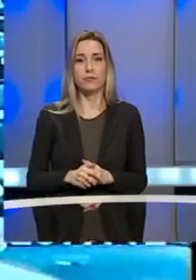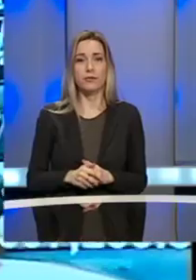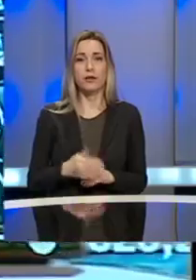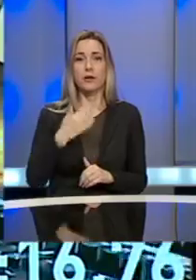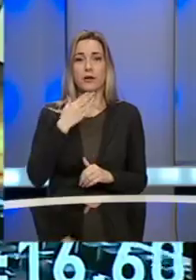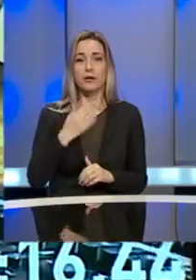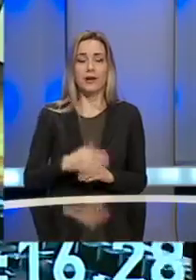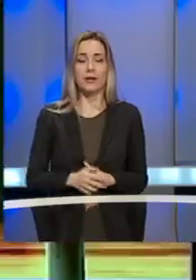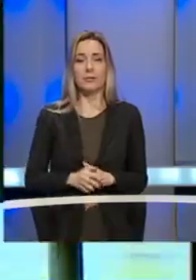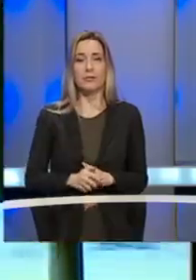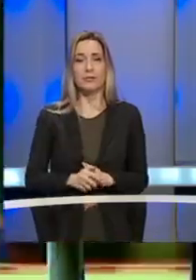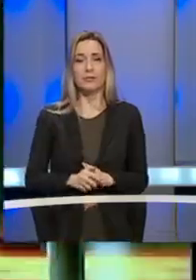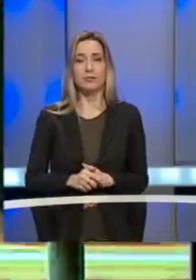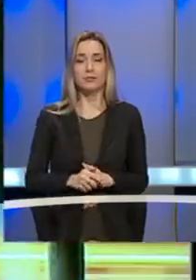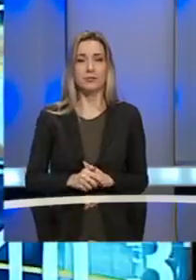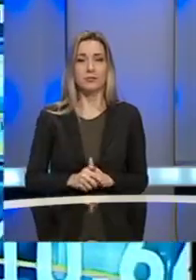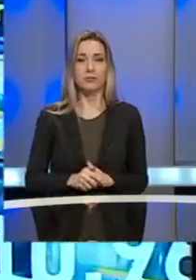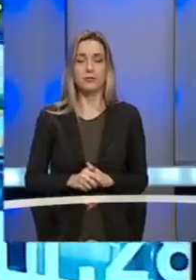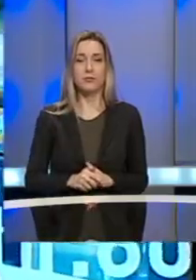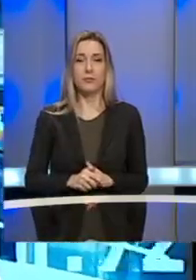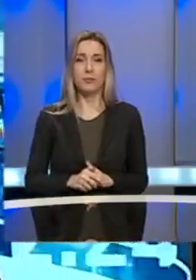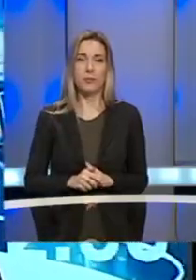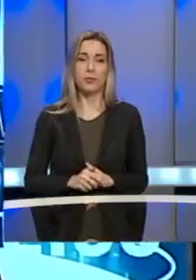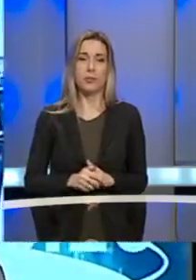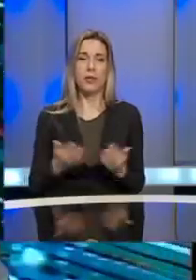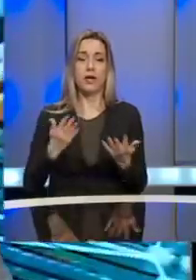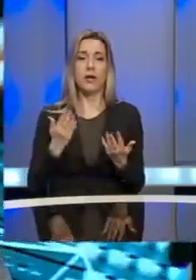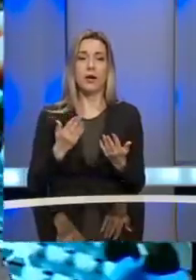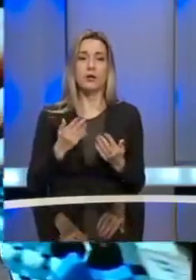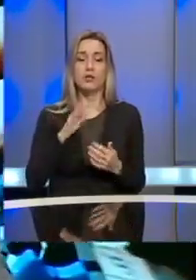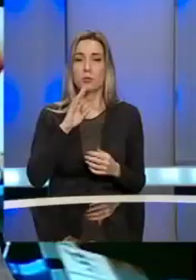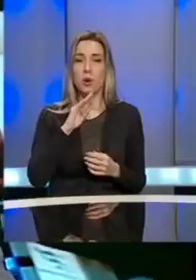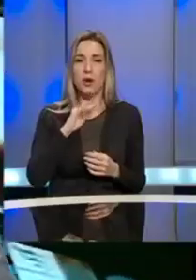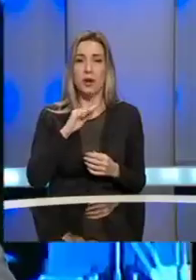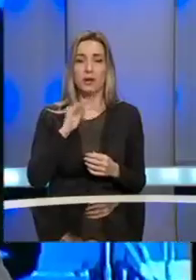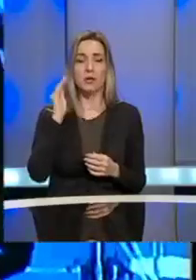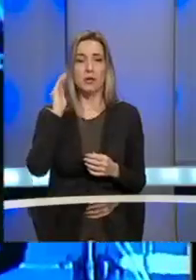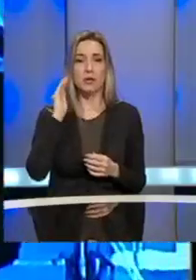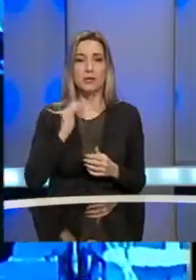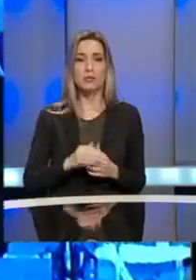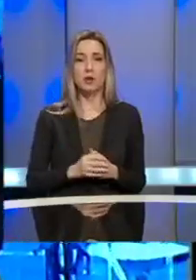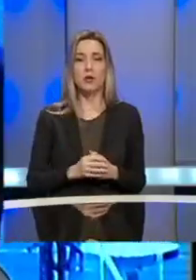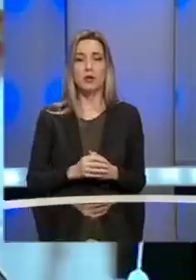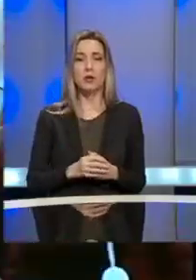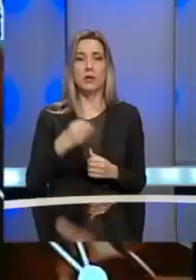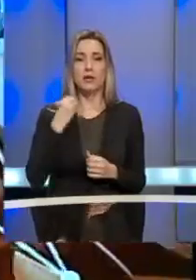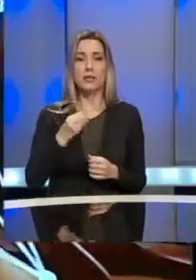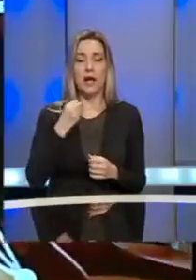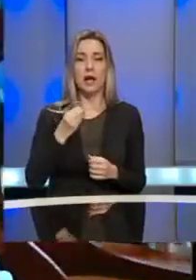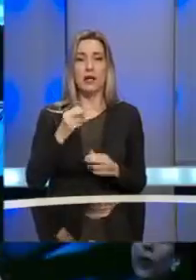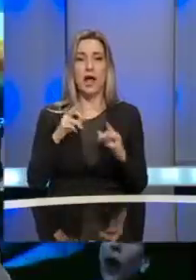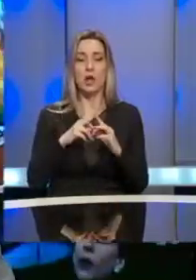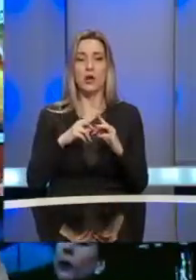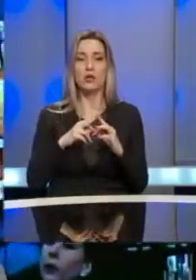Hvala vam, gospodine Čampara. Hvala. Evo, kao što smo rekli i čuli smo, dakle, izlaganje gospodine